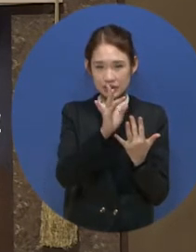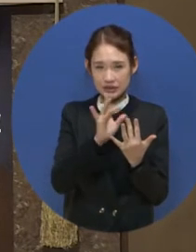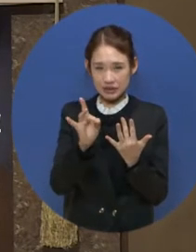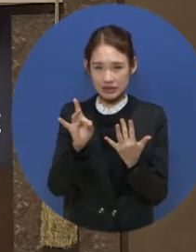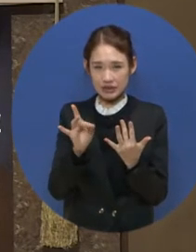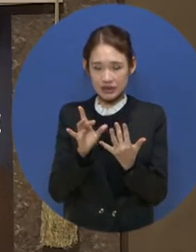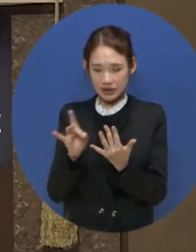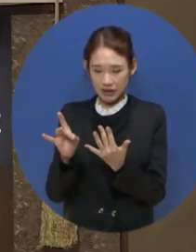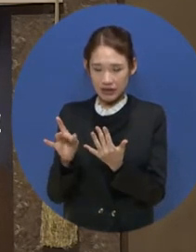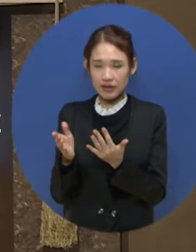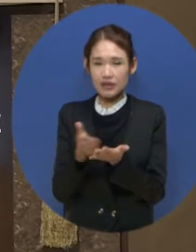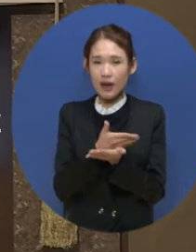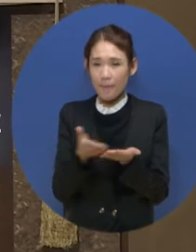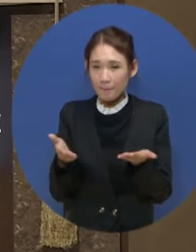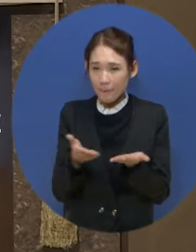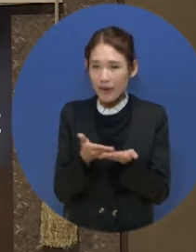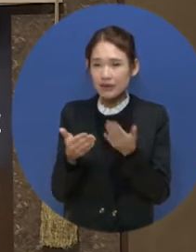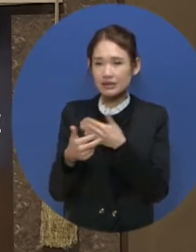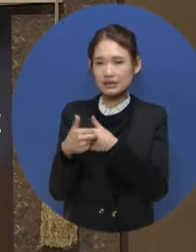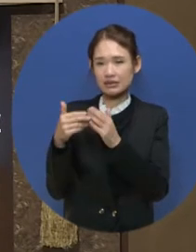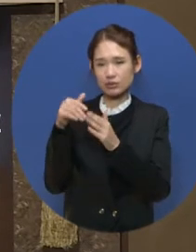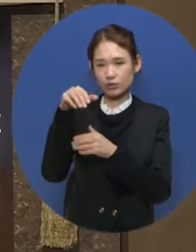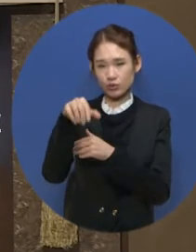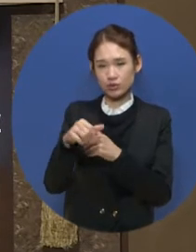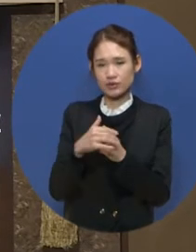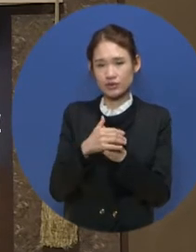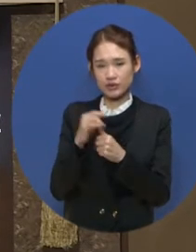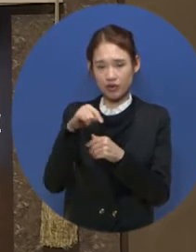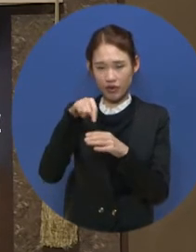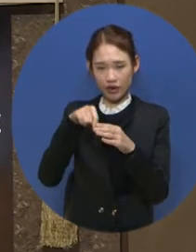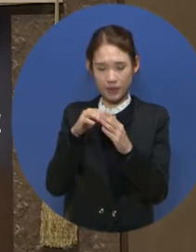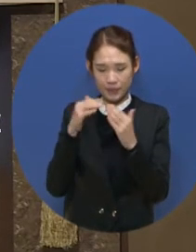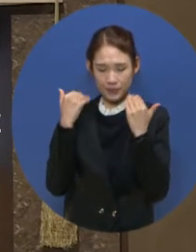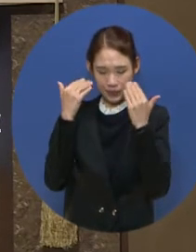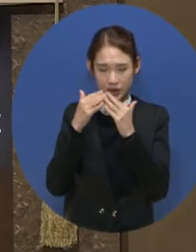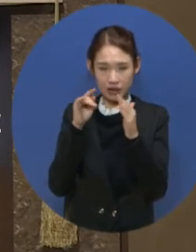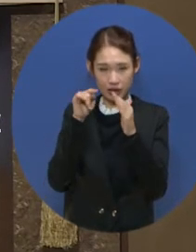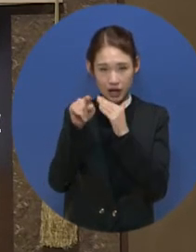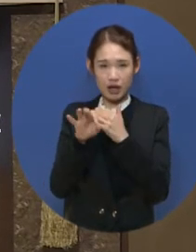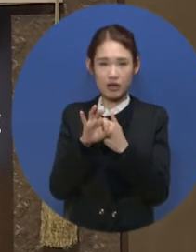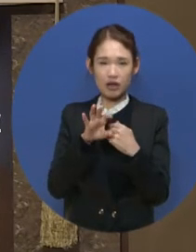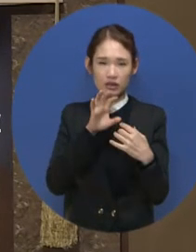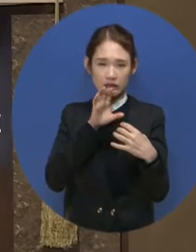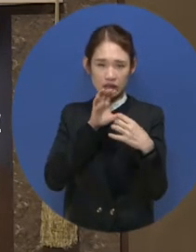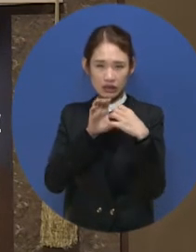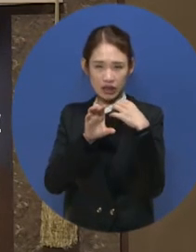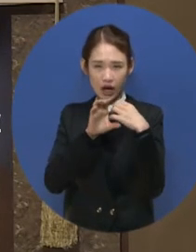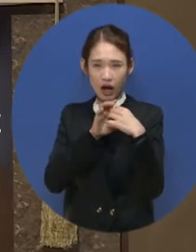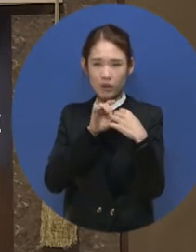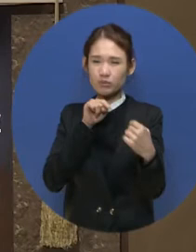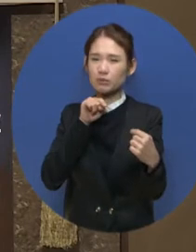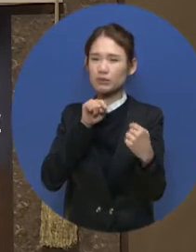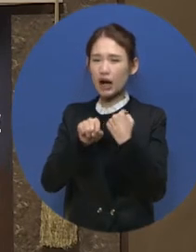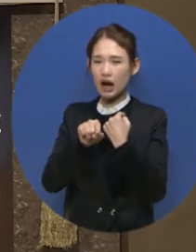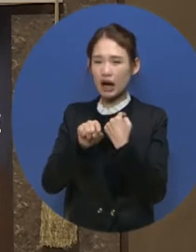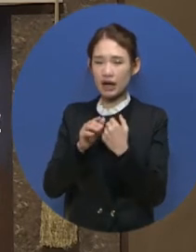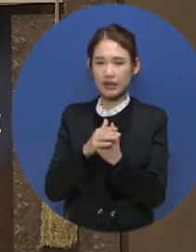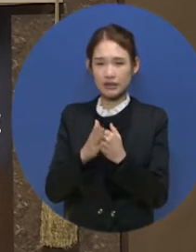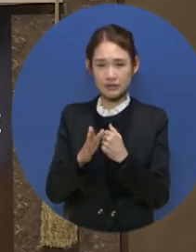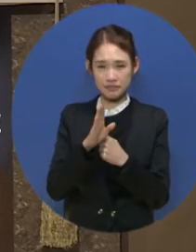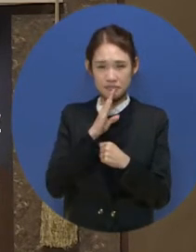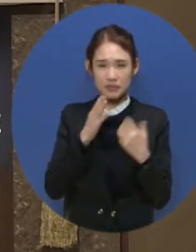있지 않습니까 거기에 발달장애를 갖고 있는 분이 오시면 의사소통이 안 되기가 땋아 거든요 그래서